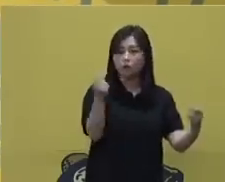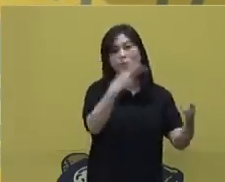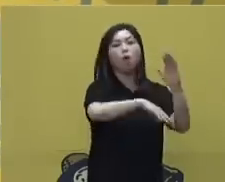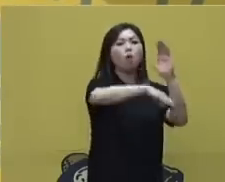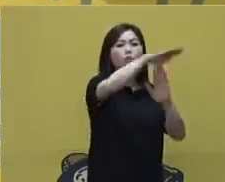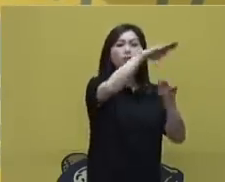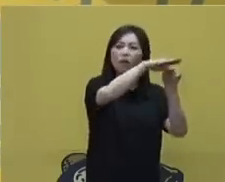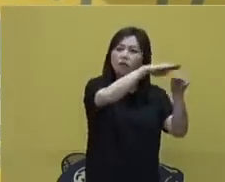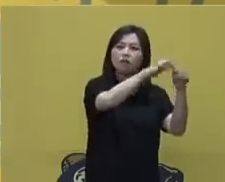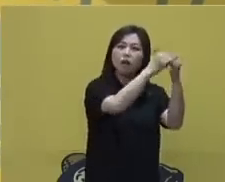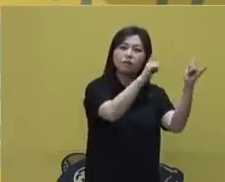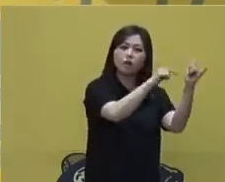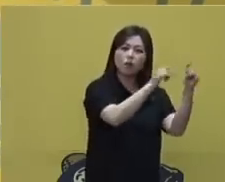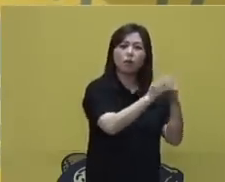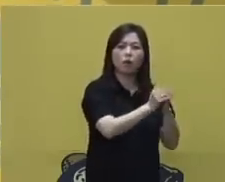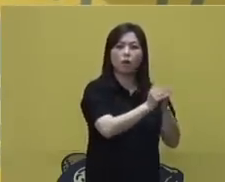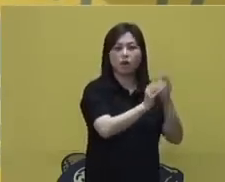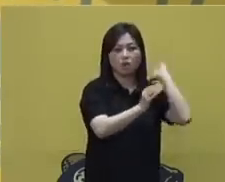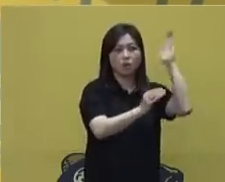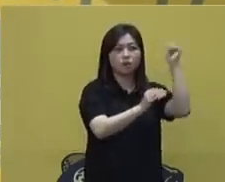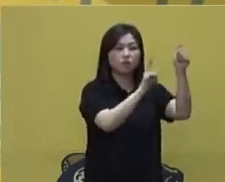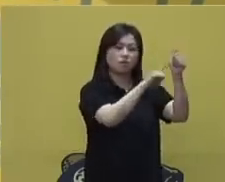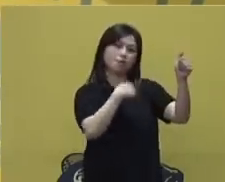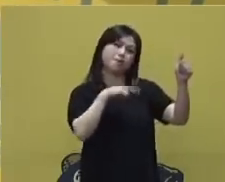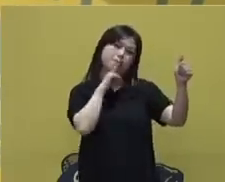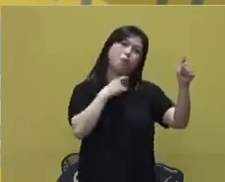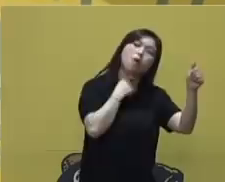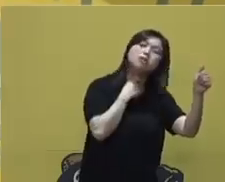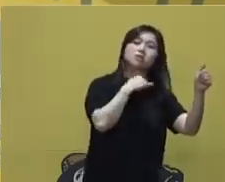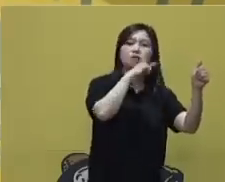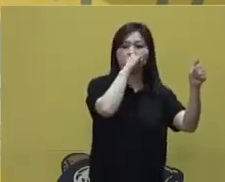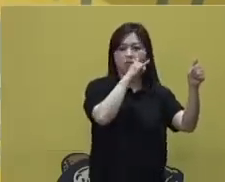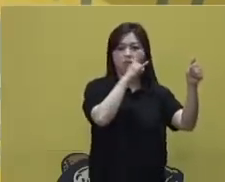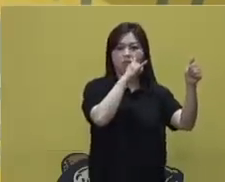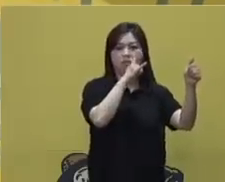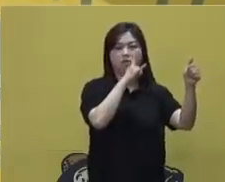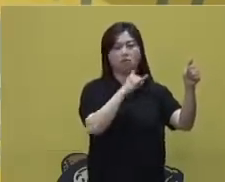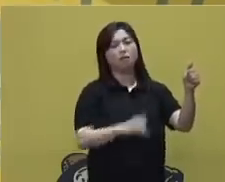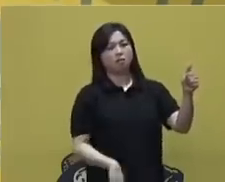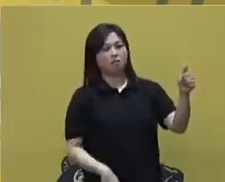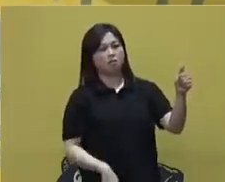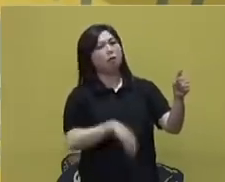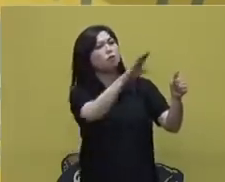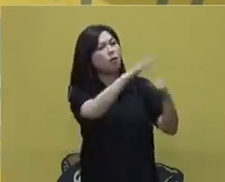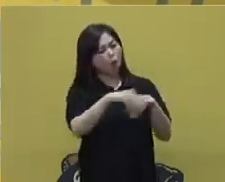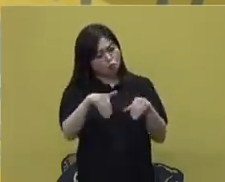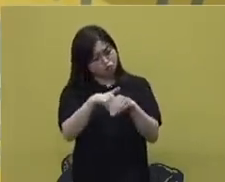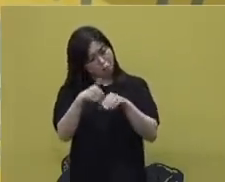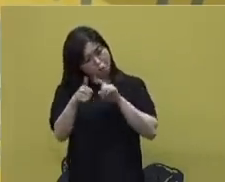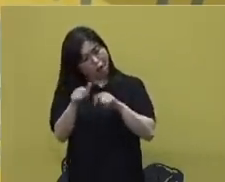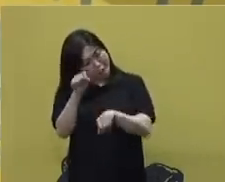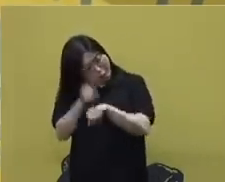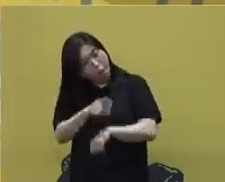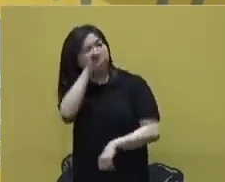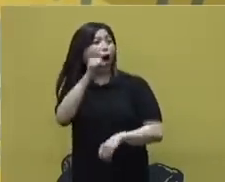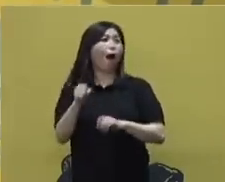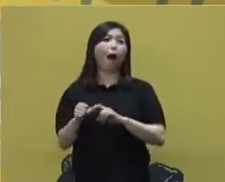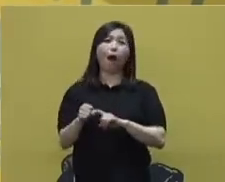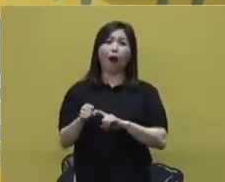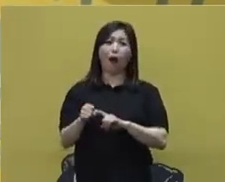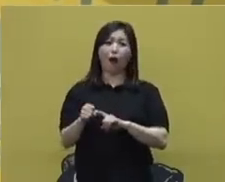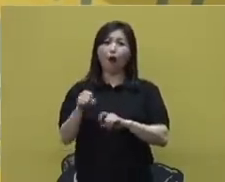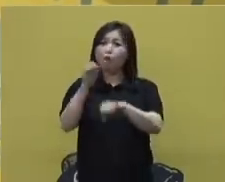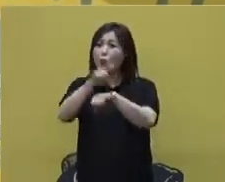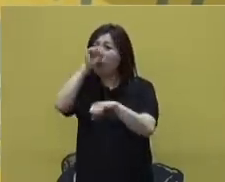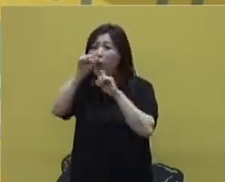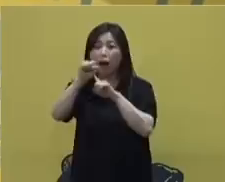통전부 동무들하고 김정은 위원장한테도 한마디 하고 싶어요. 예. 참 문재인 대통령 좋은 사람이거든요. 이렇게 좋은